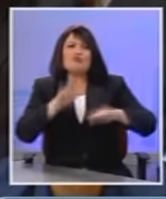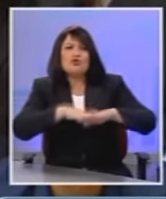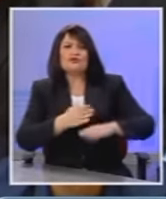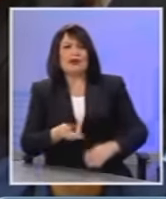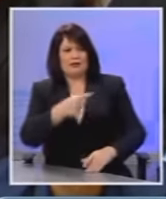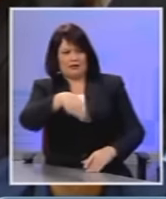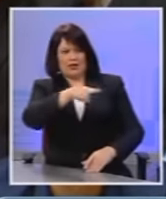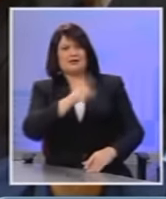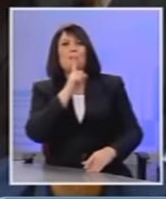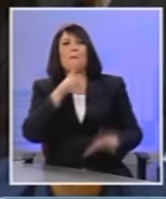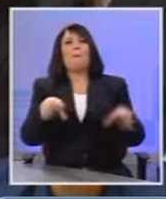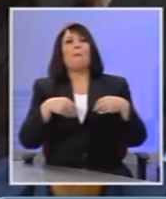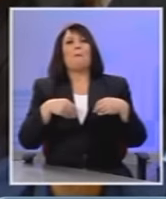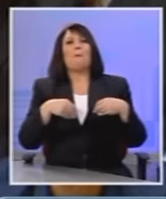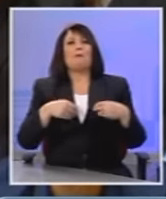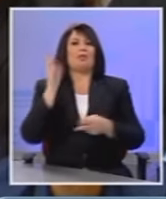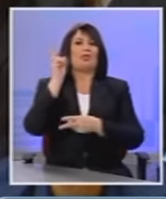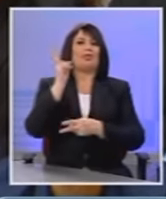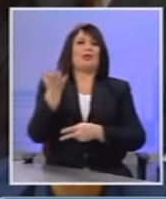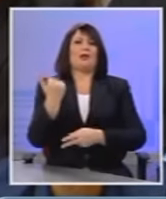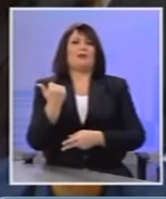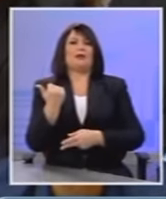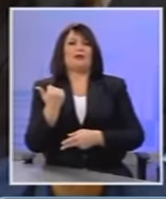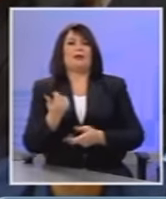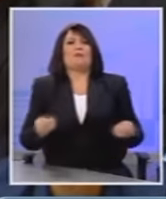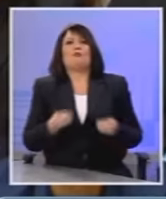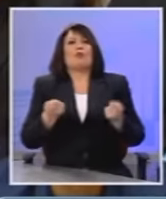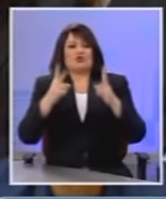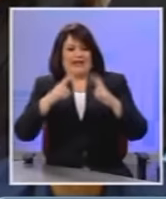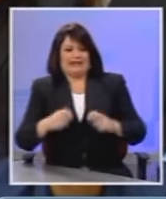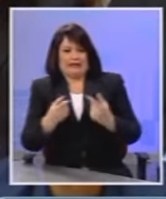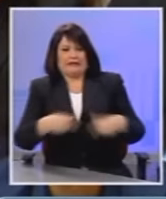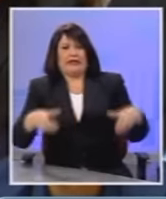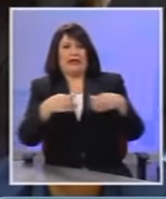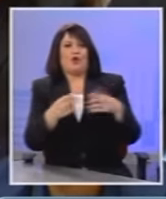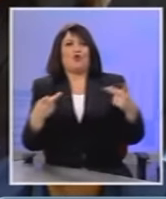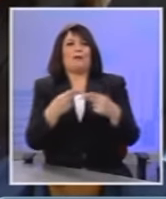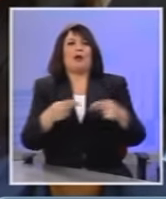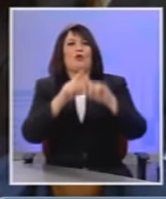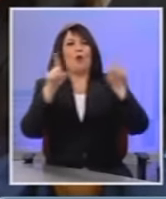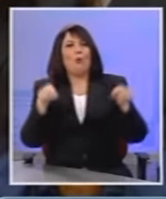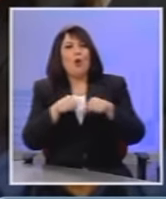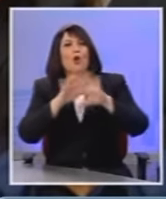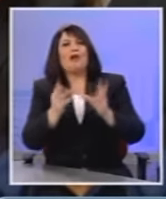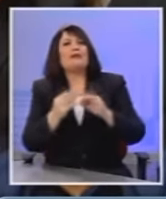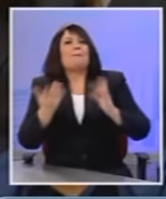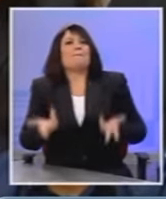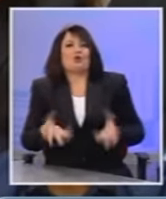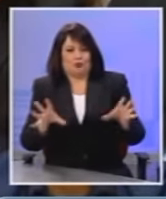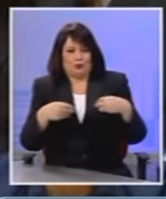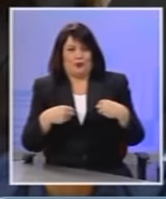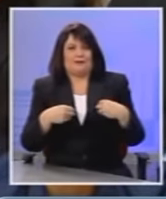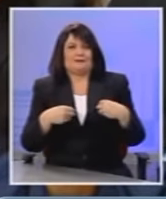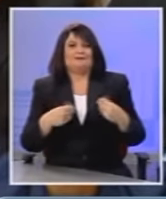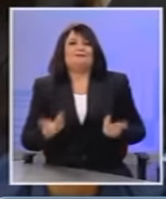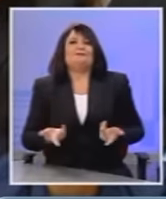έχετε αποδεχθεί το PSI, δεν το καταγγέλλετε. Πώς θα κάνετε εξεταστική για το PSI από τη στιγμή που έχετε αποδεχθεί πλήρως